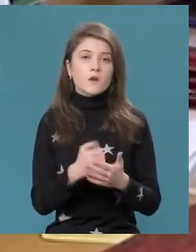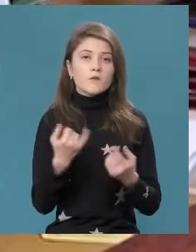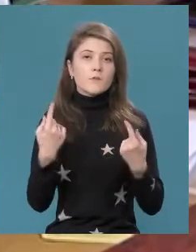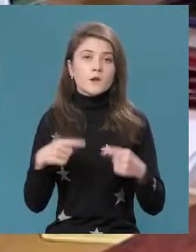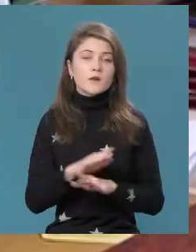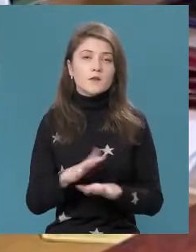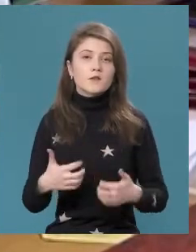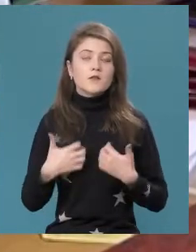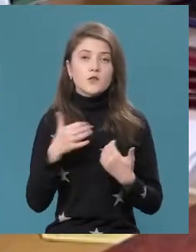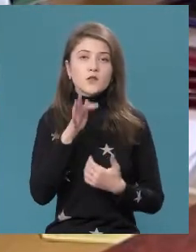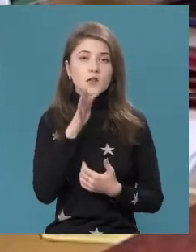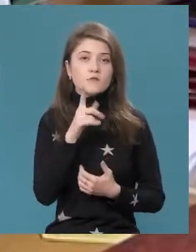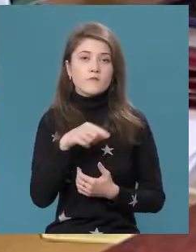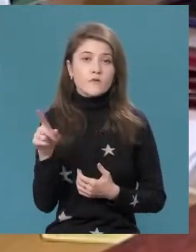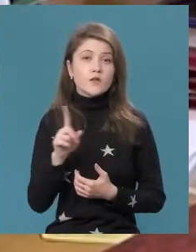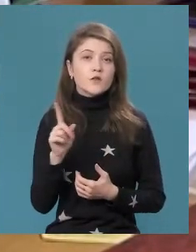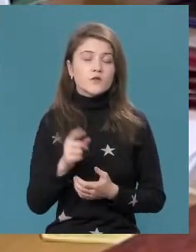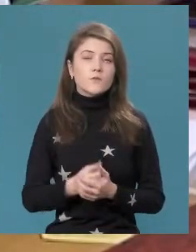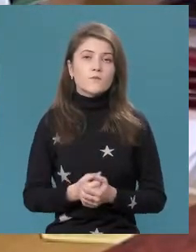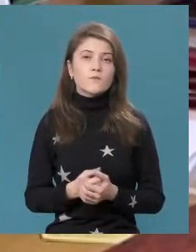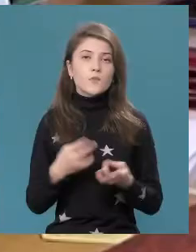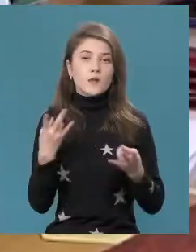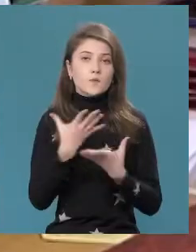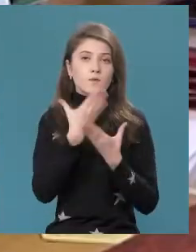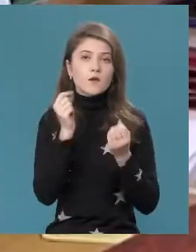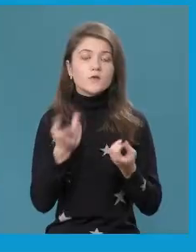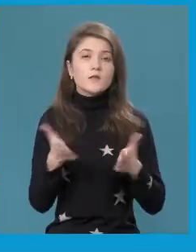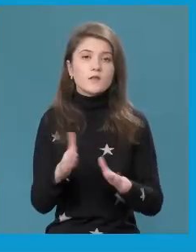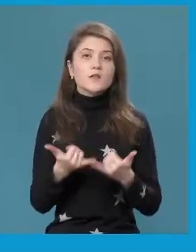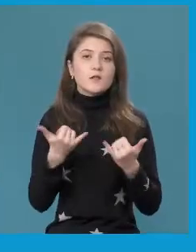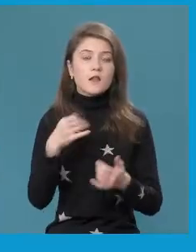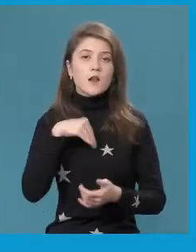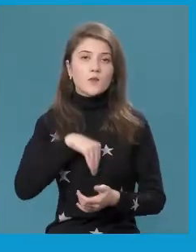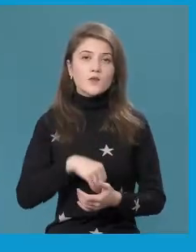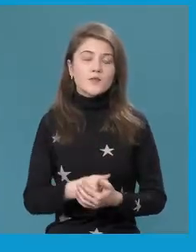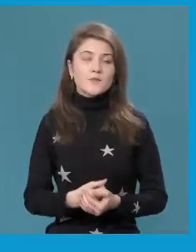час визначить, що варто стерти, а що залишить для душі.